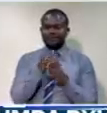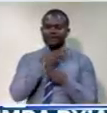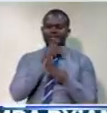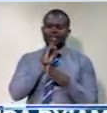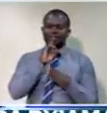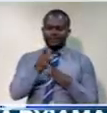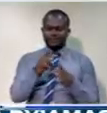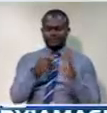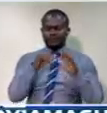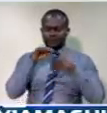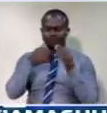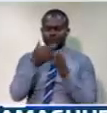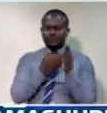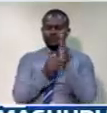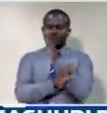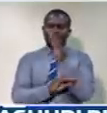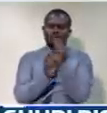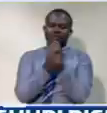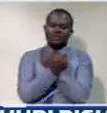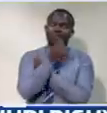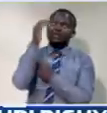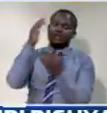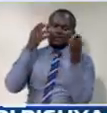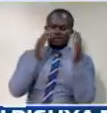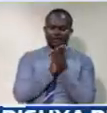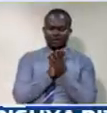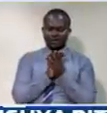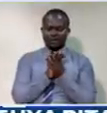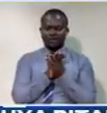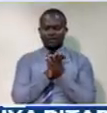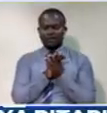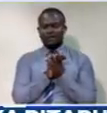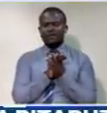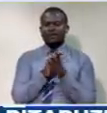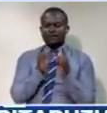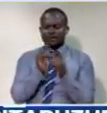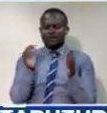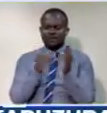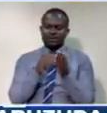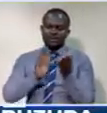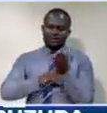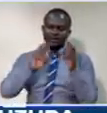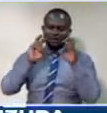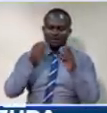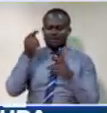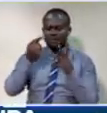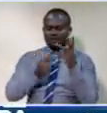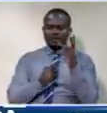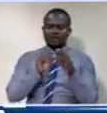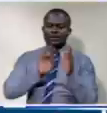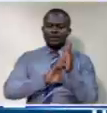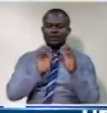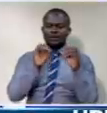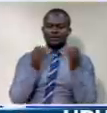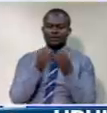Minisitiri ryerekeye raporo y'igihugu ku mihindagurikire y'ikirere. Inama y'abaminisitiri yemeje ko haba bakurikira bahagarariye